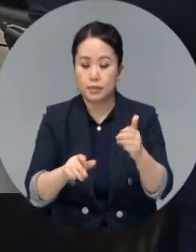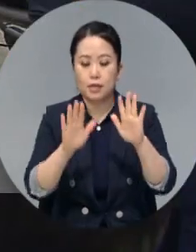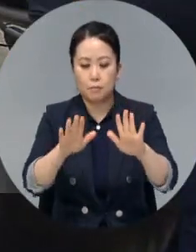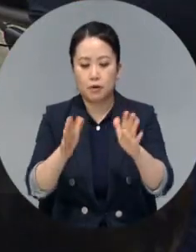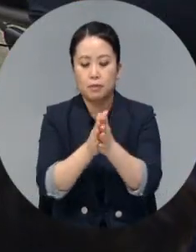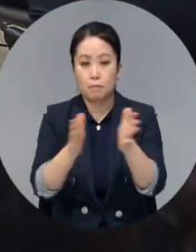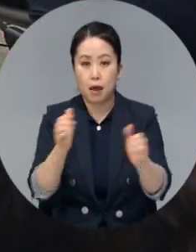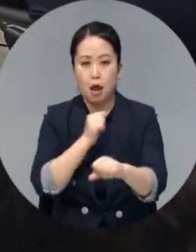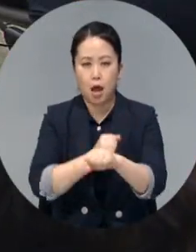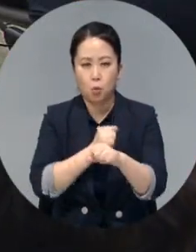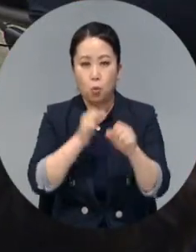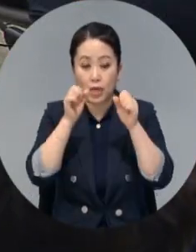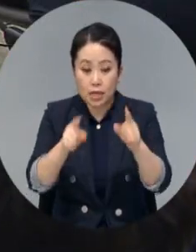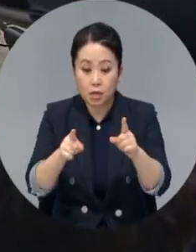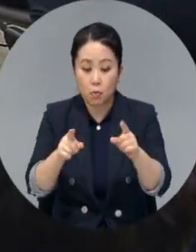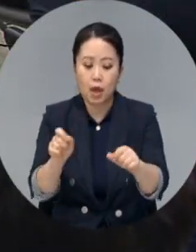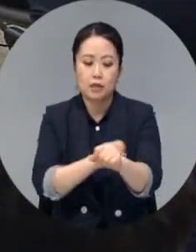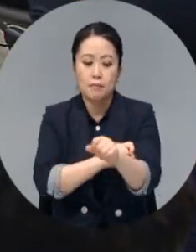기울인다는 방침입니다.